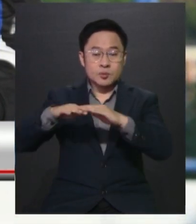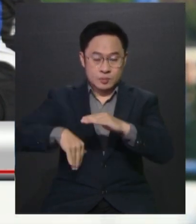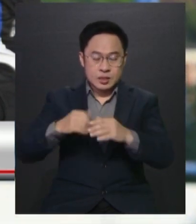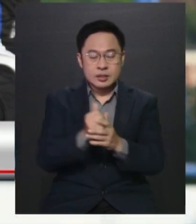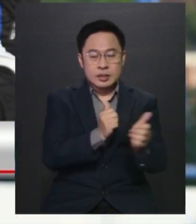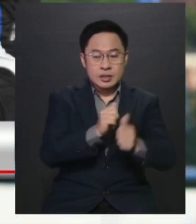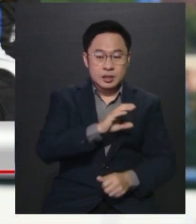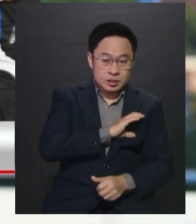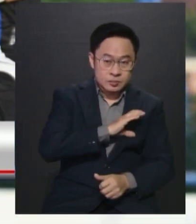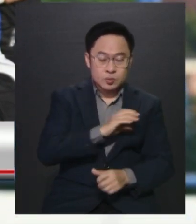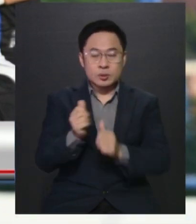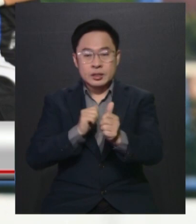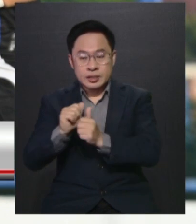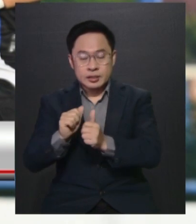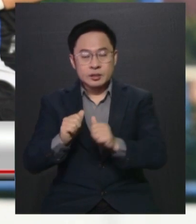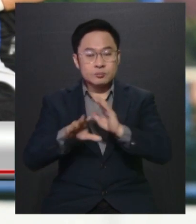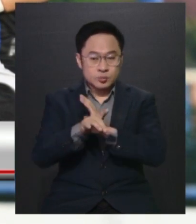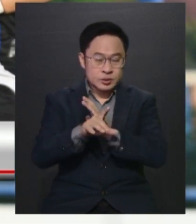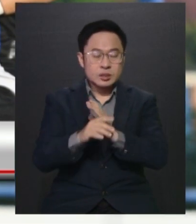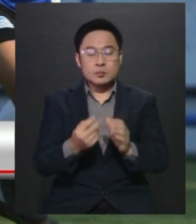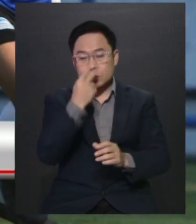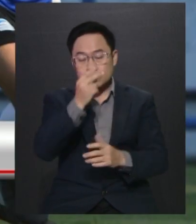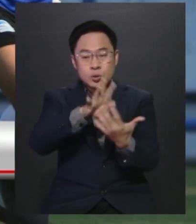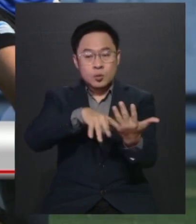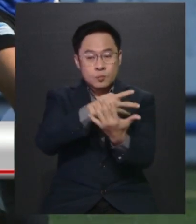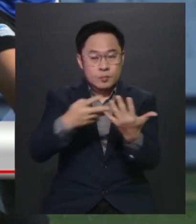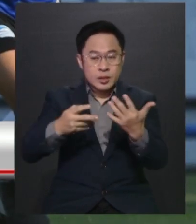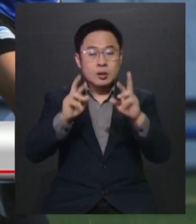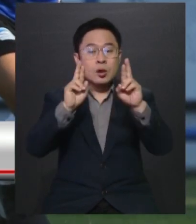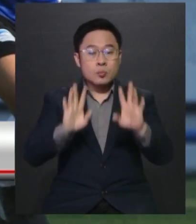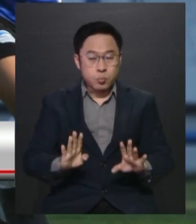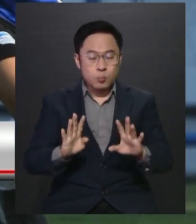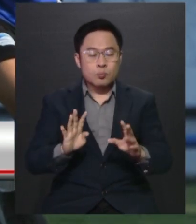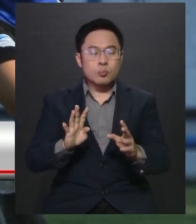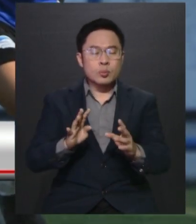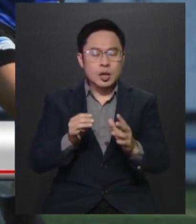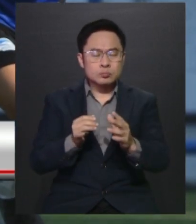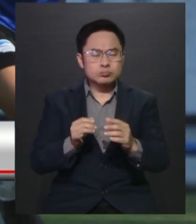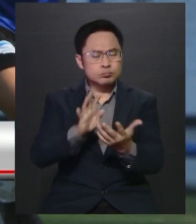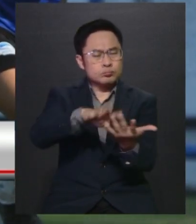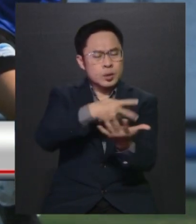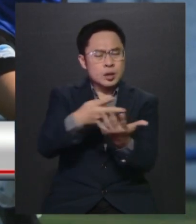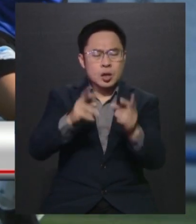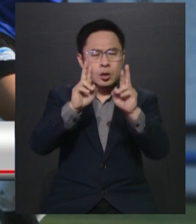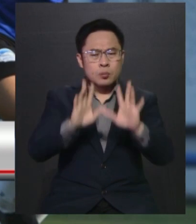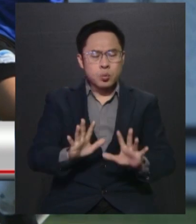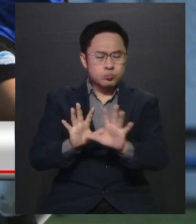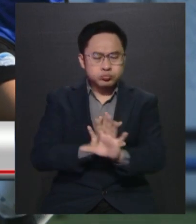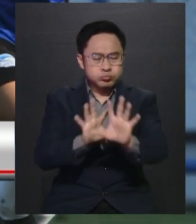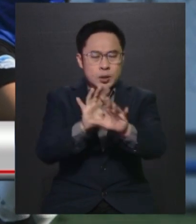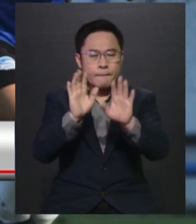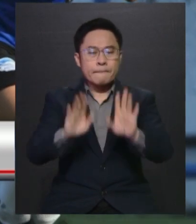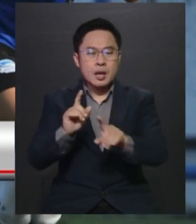ครื่องแล้วก็เป็นเกมที่ได้ดูเรื่องของแผนระบบการเข้าขากันของตัวหลักคนเก่าๆแล้วก็รวมถึงนักเตะคนใหม่ที่มีการติดเข้ามาใน